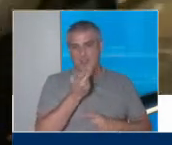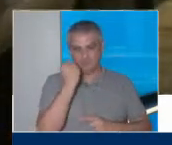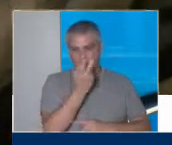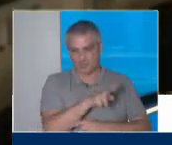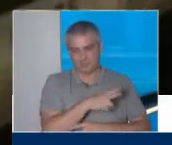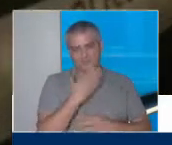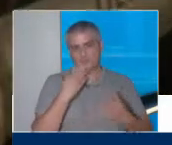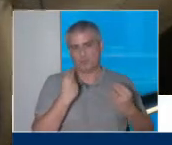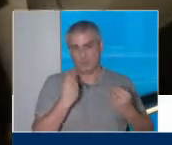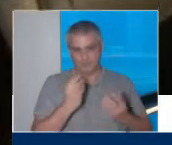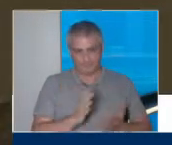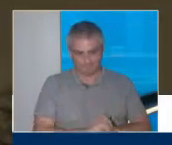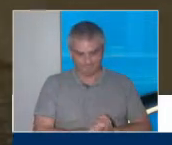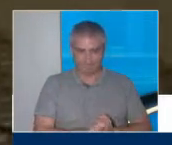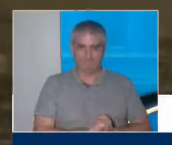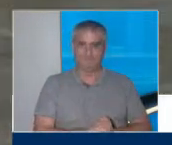על הדברים האלה.